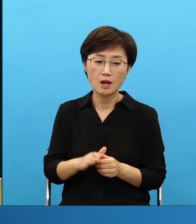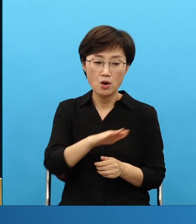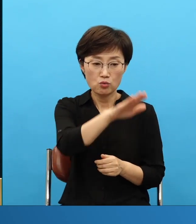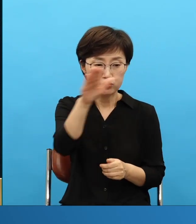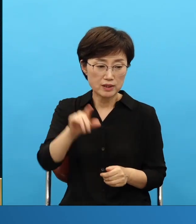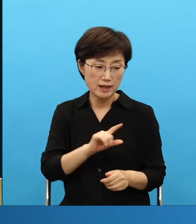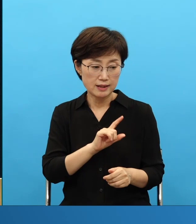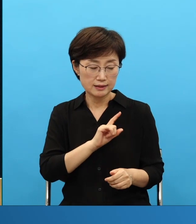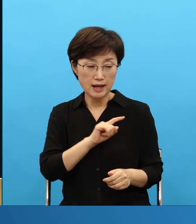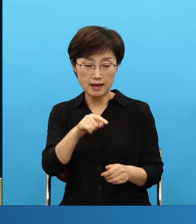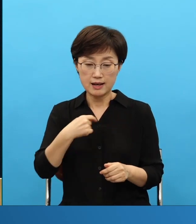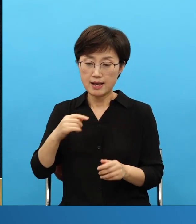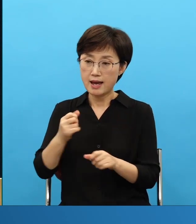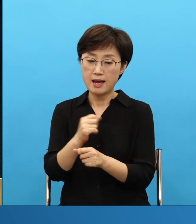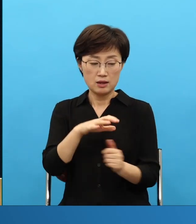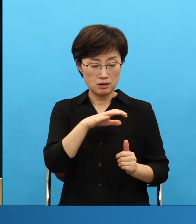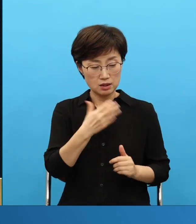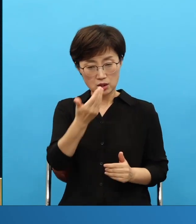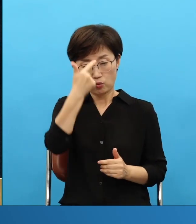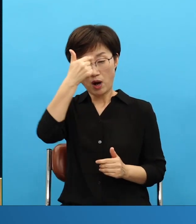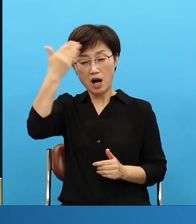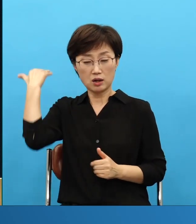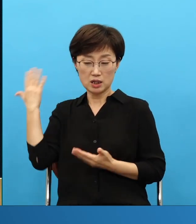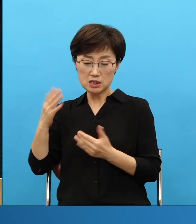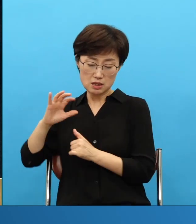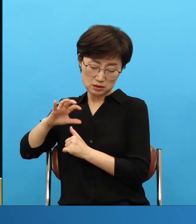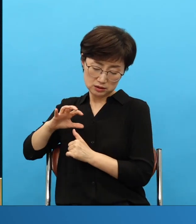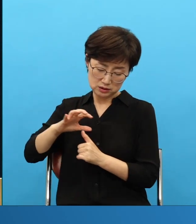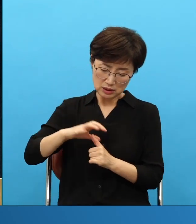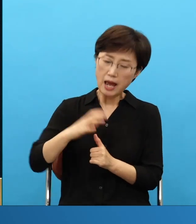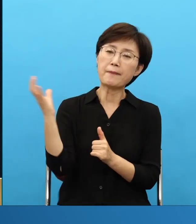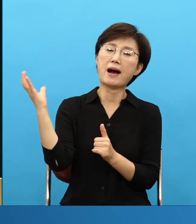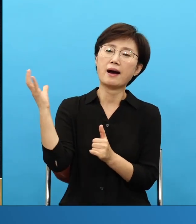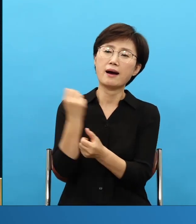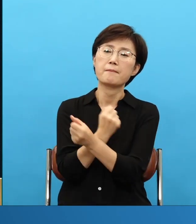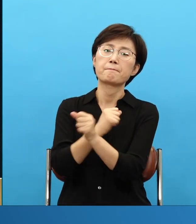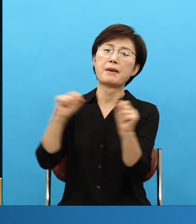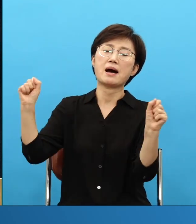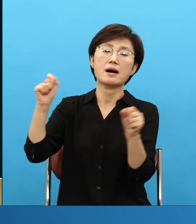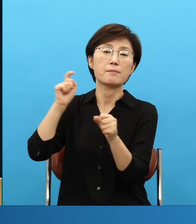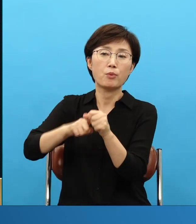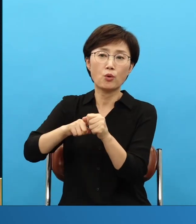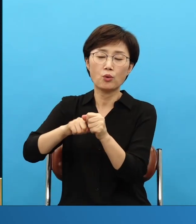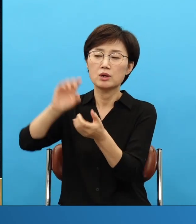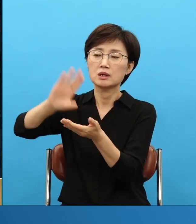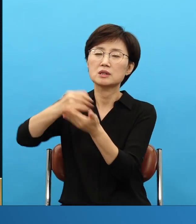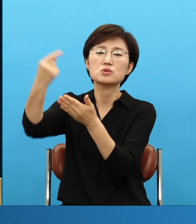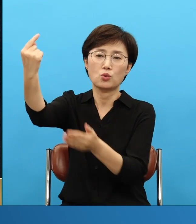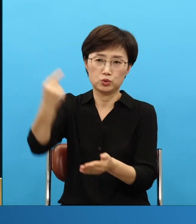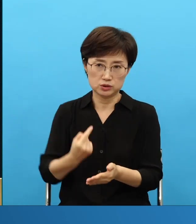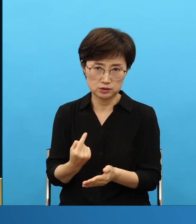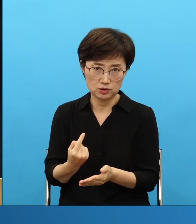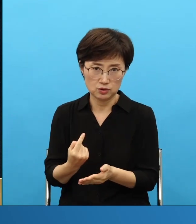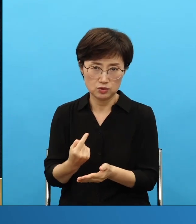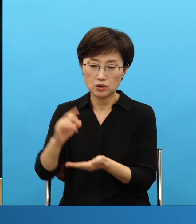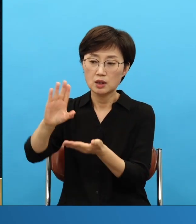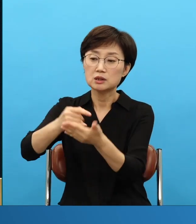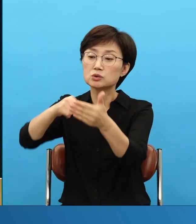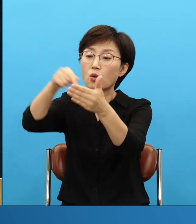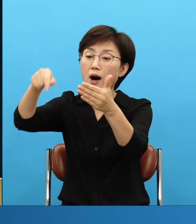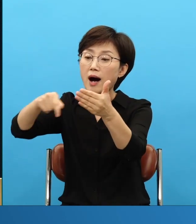해방되도록 그리스도를 보내셨다. God has sent the Christ so that our identity can change, so that He can set us free. 그 그리스도